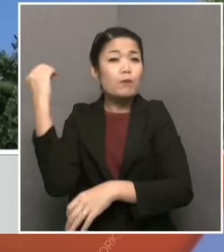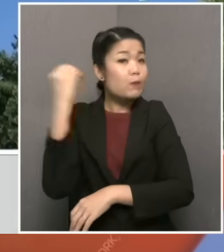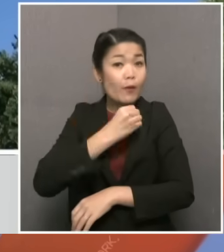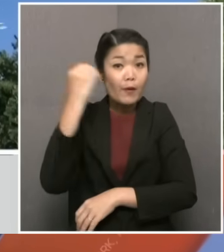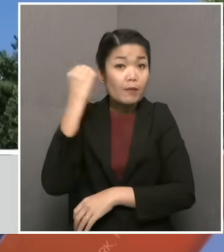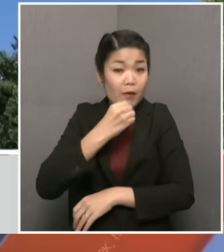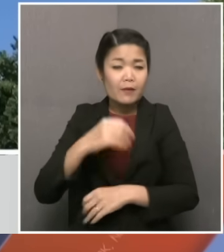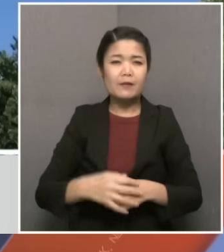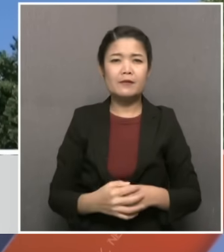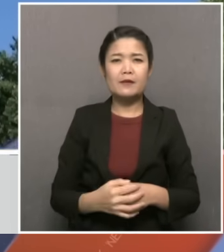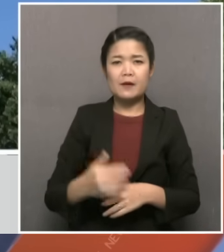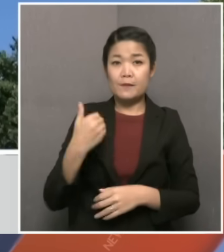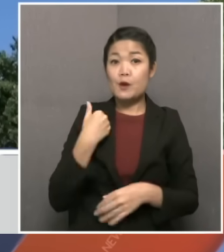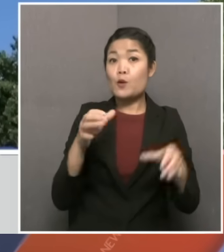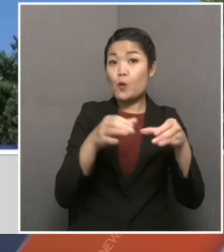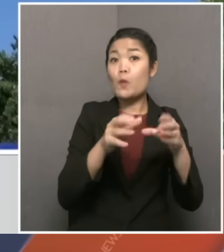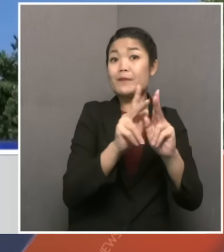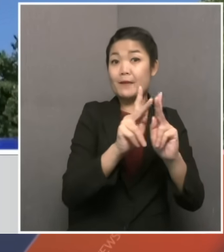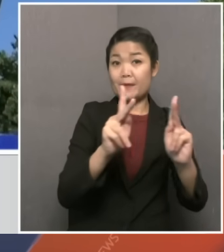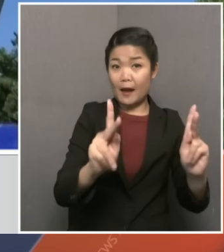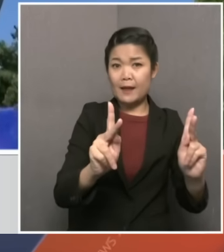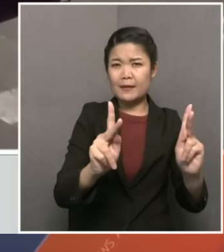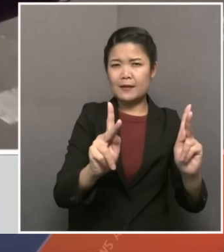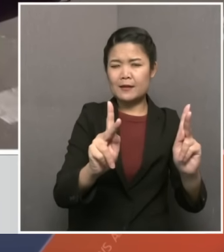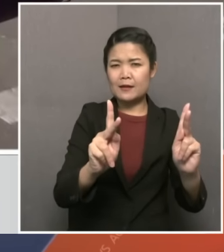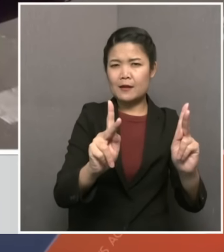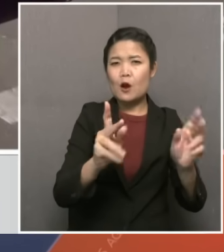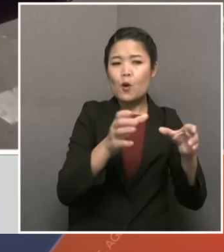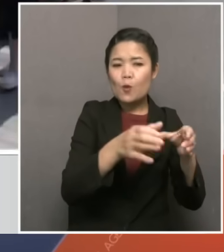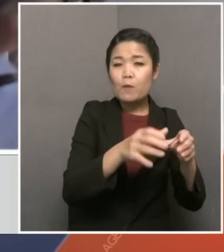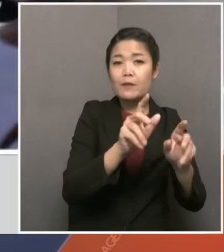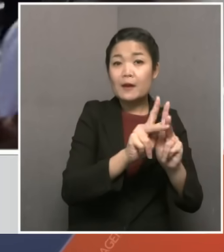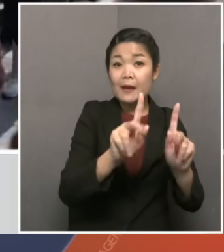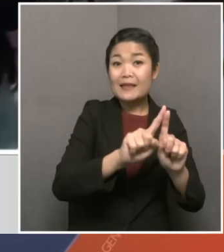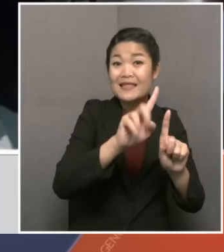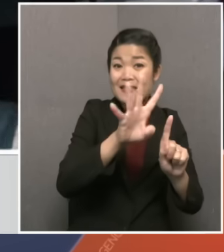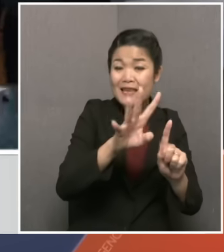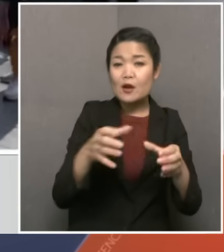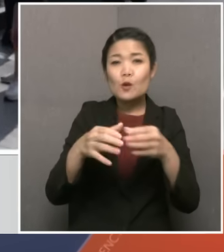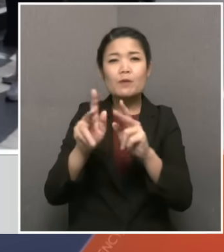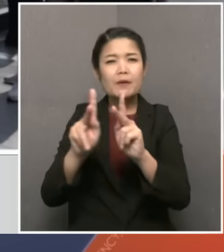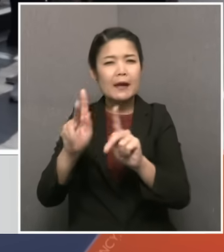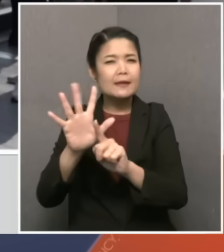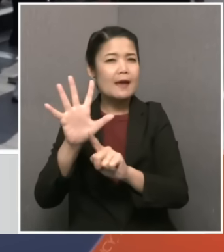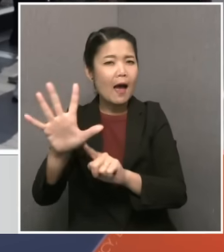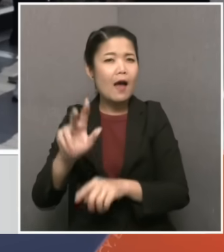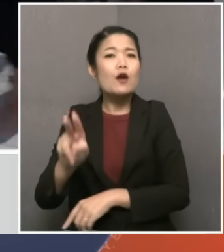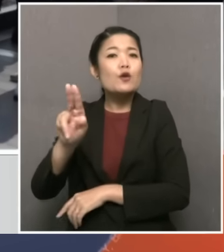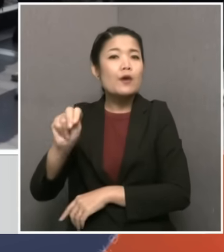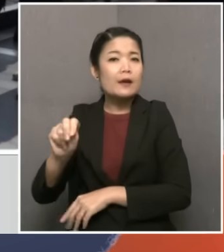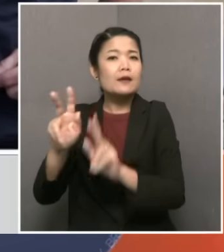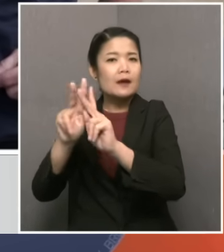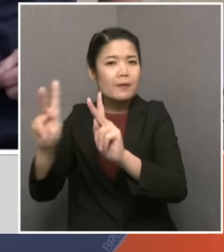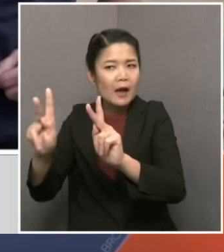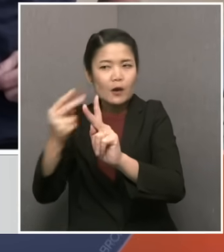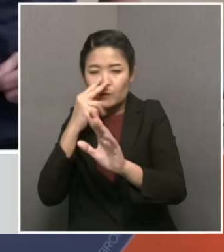ะเกิดขึ้นจากว่ามีคณะกรรมการเนี่ยชุดที่4ชุดที่5ความหมายคือว่า UN จะตั้งคณะกรรมการขึ้นมาประเมินแ